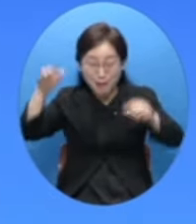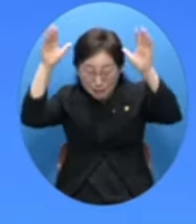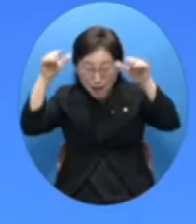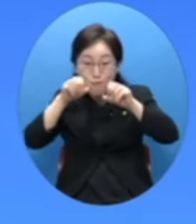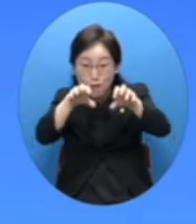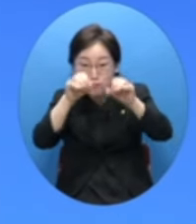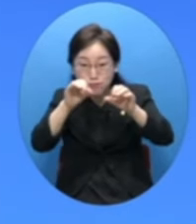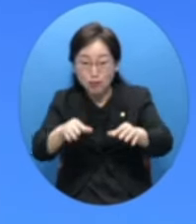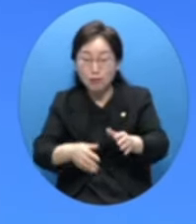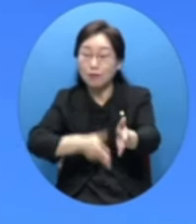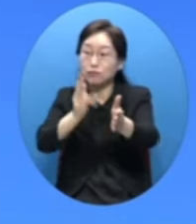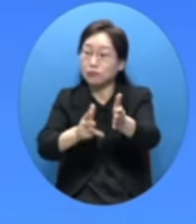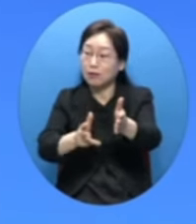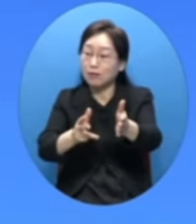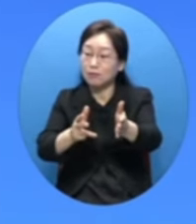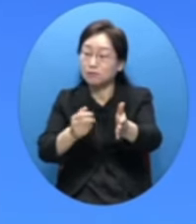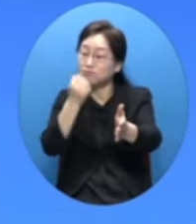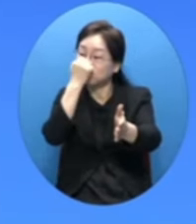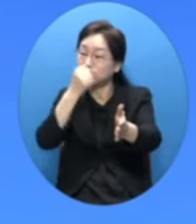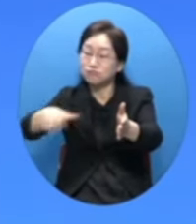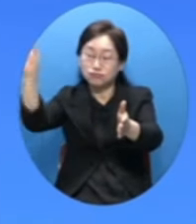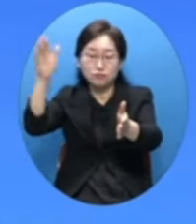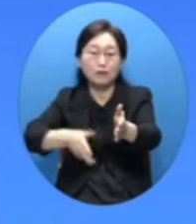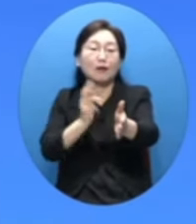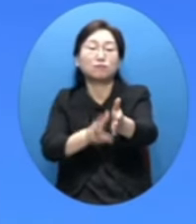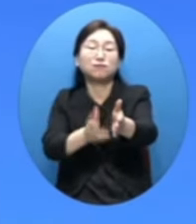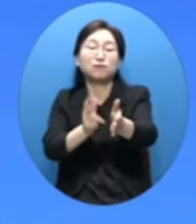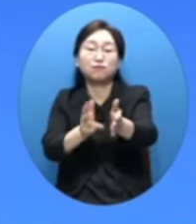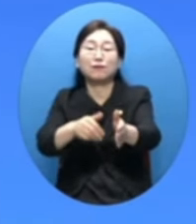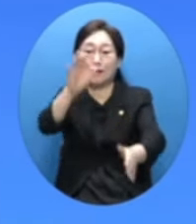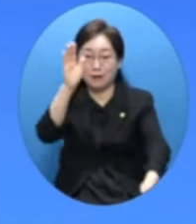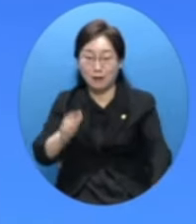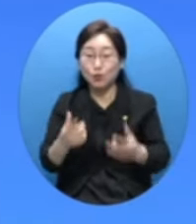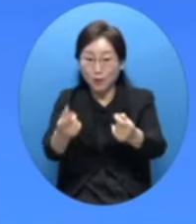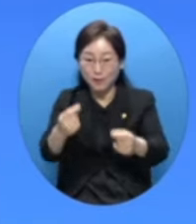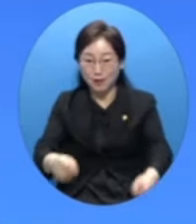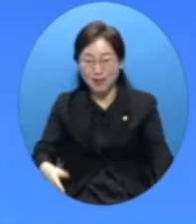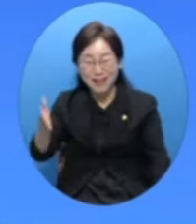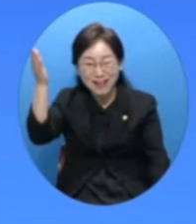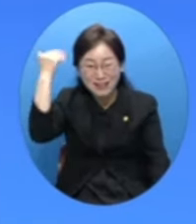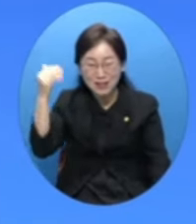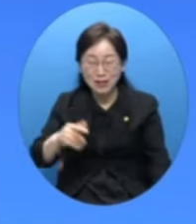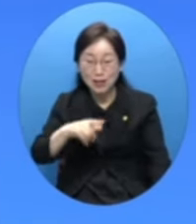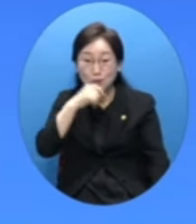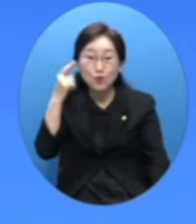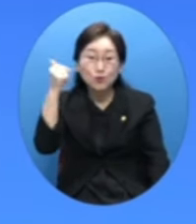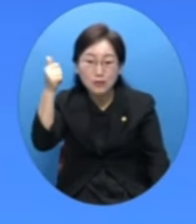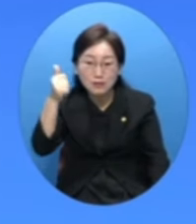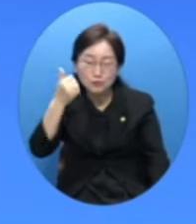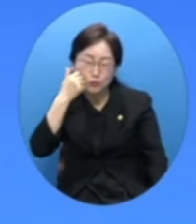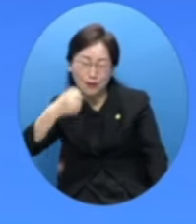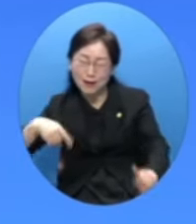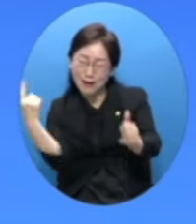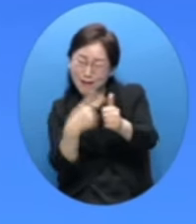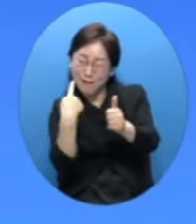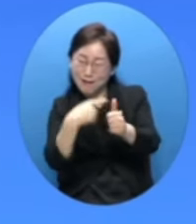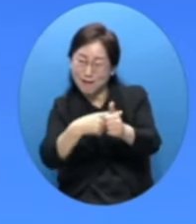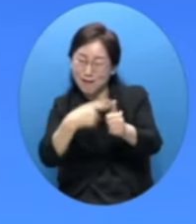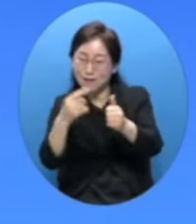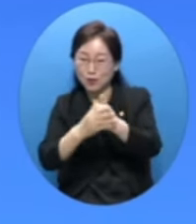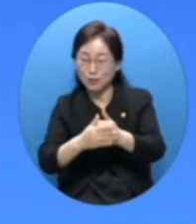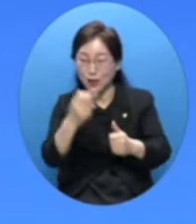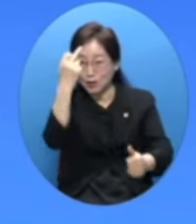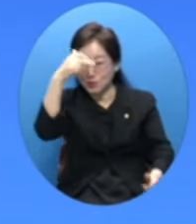가는 것입니다. 최재일 목사님이 하도 사람들이 조용히 목사님을 뭐라고 비난하고 하니까 하신